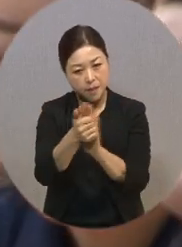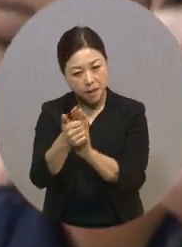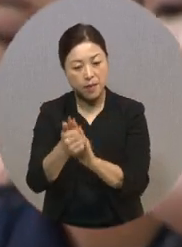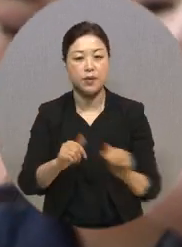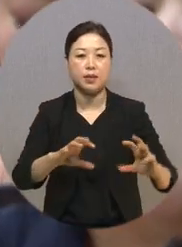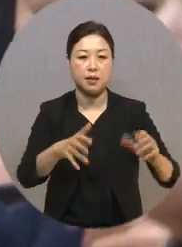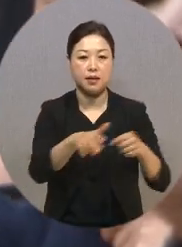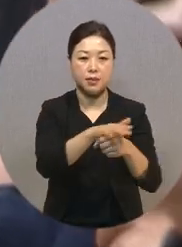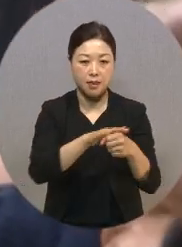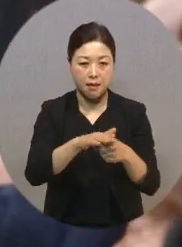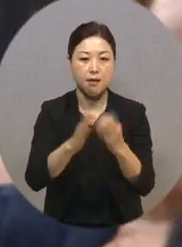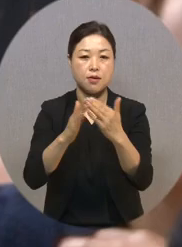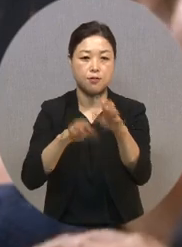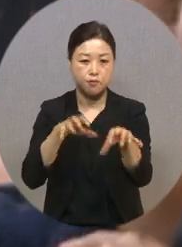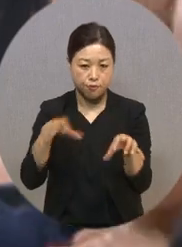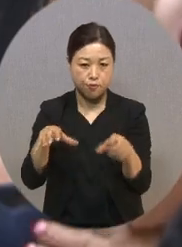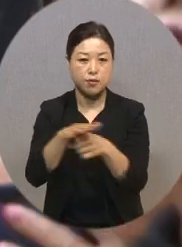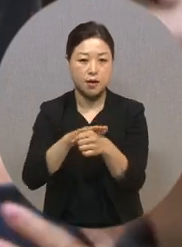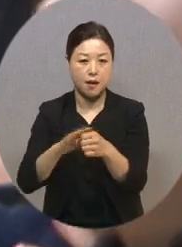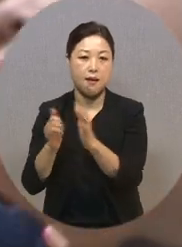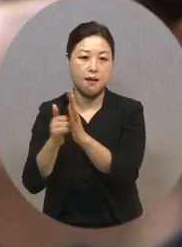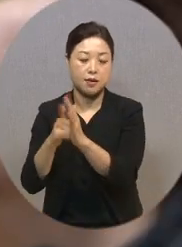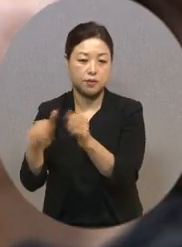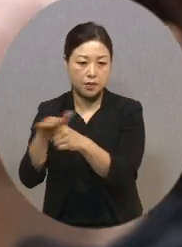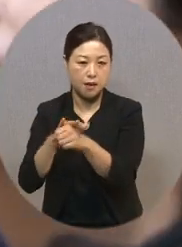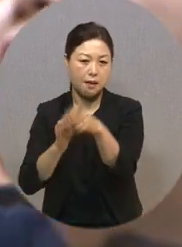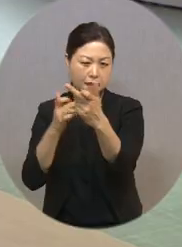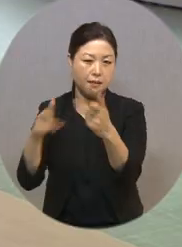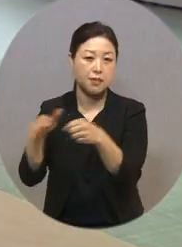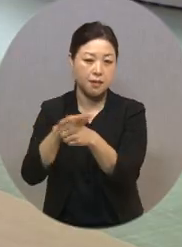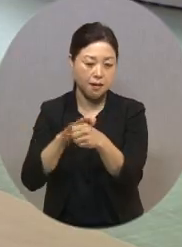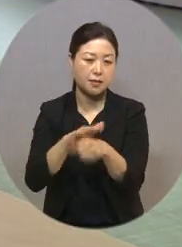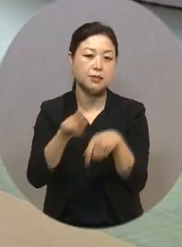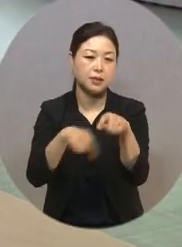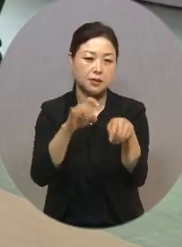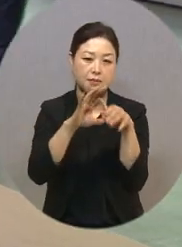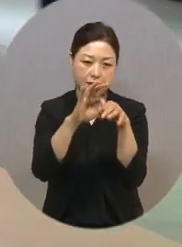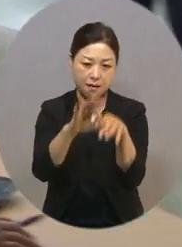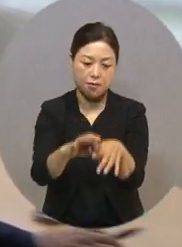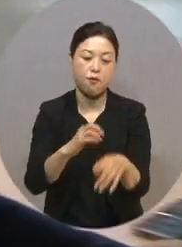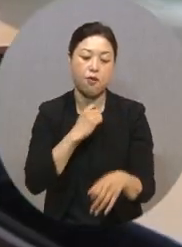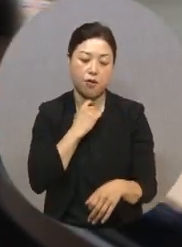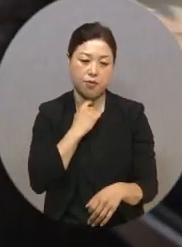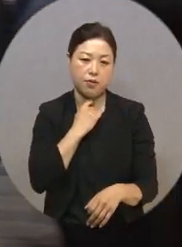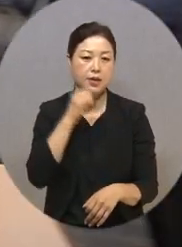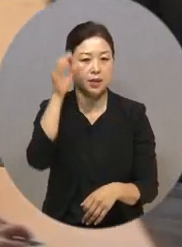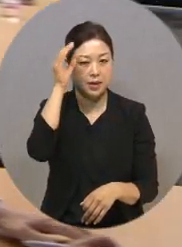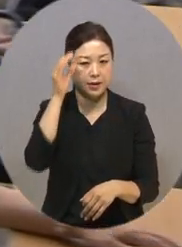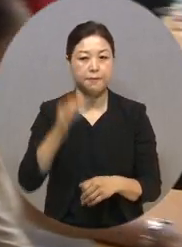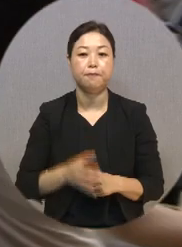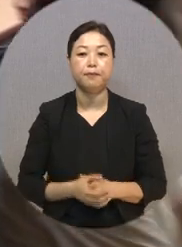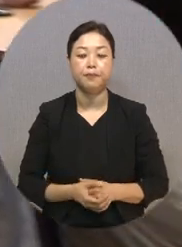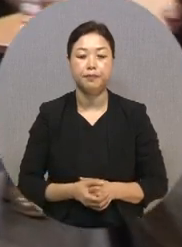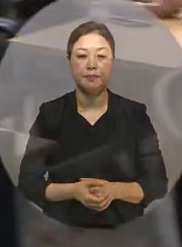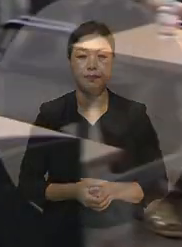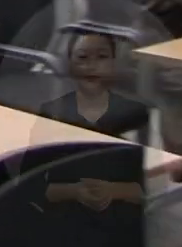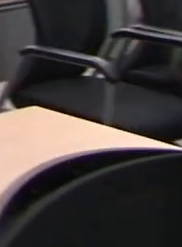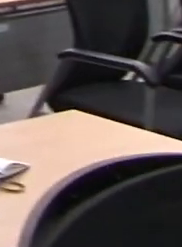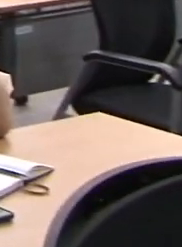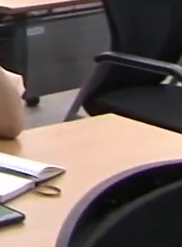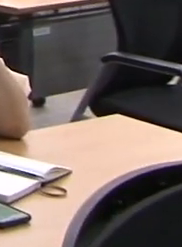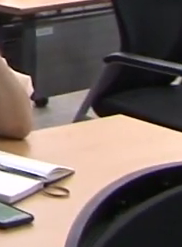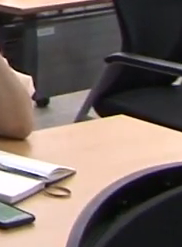나라사랑, 이웃사랑, 가족사랑, 자연사랑을 꾸준히 실천해 나갈 수 있기를 기대해봅니다. 복지TV 뉴스